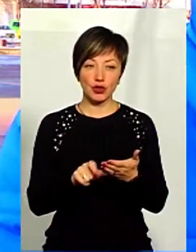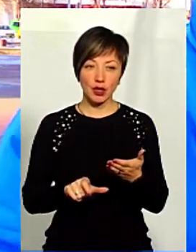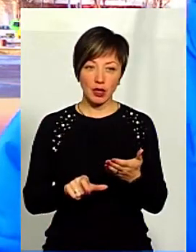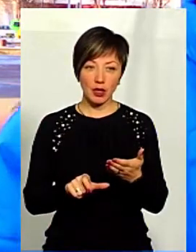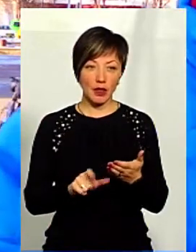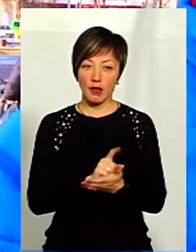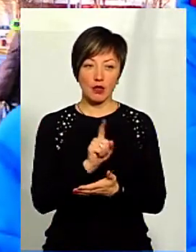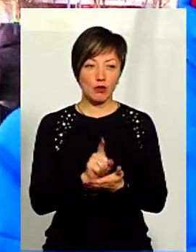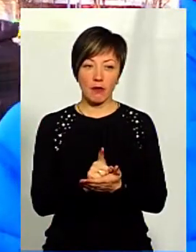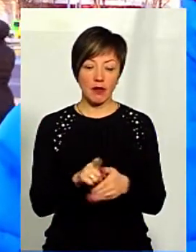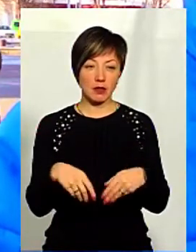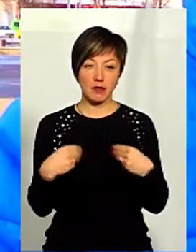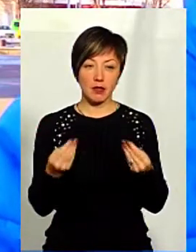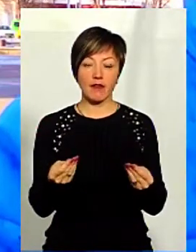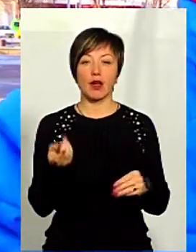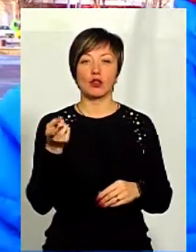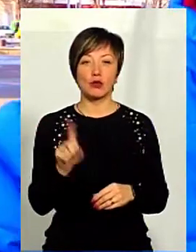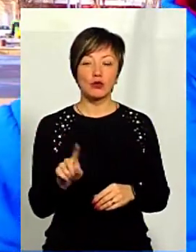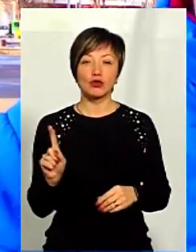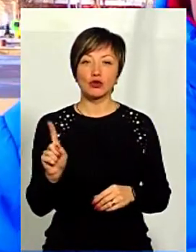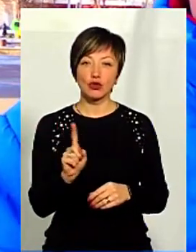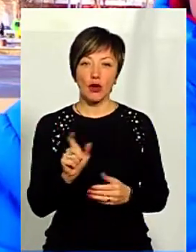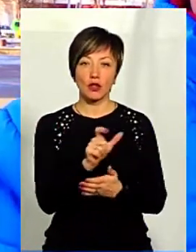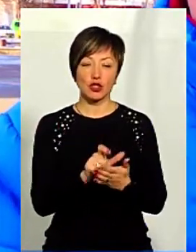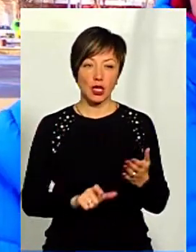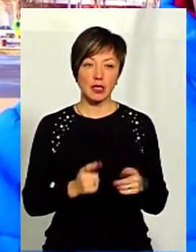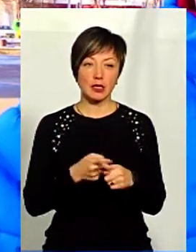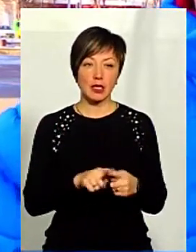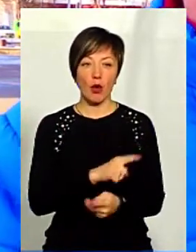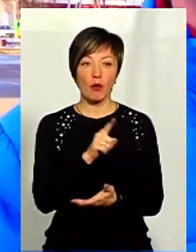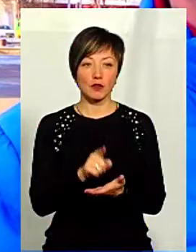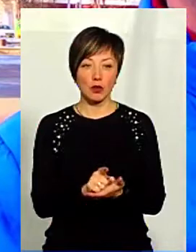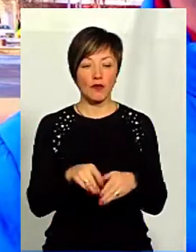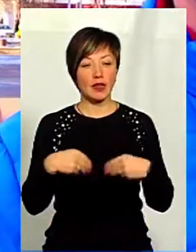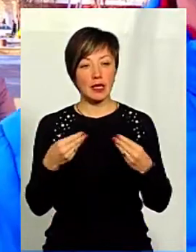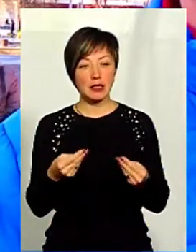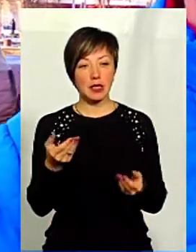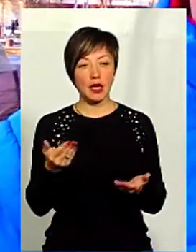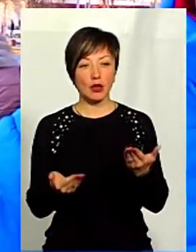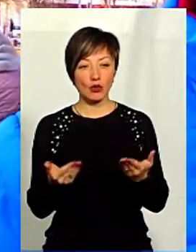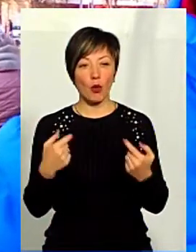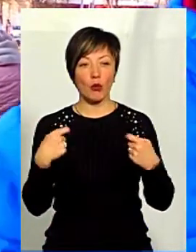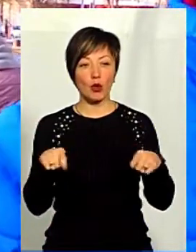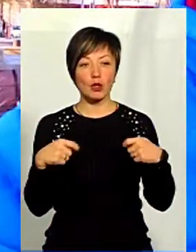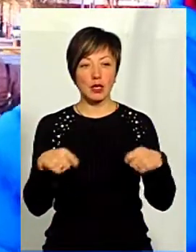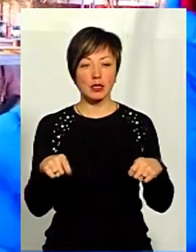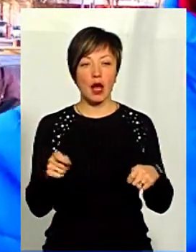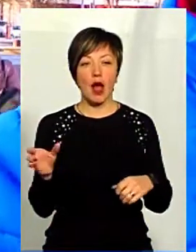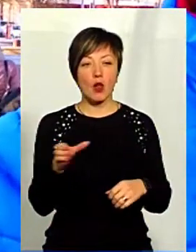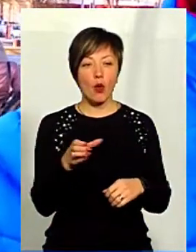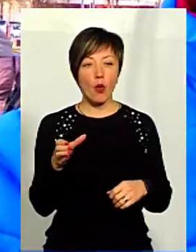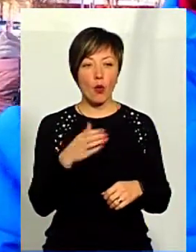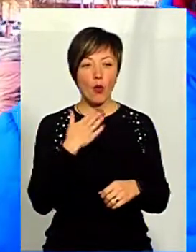не зобов'язані видавати, тому що фіскальний чек – це обов'язково видається, якщо продається алкоголь,